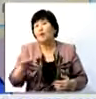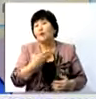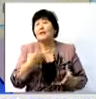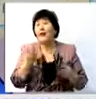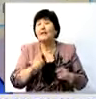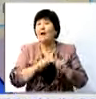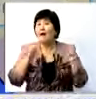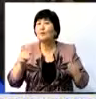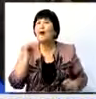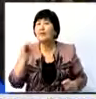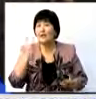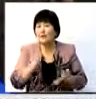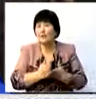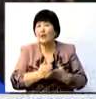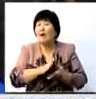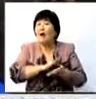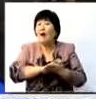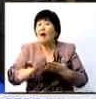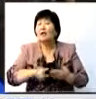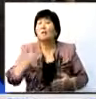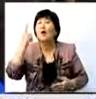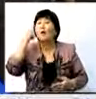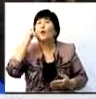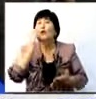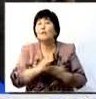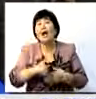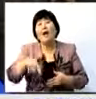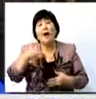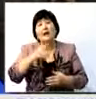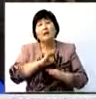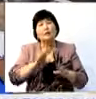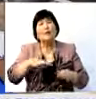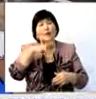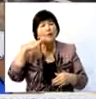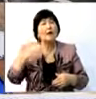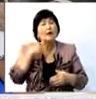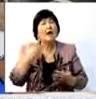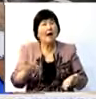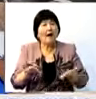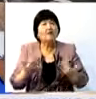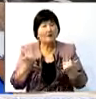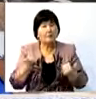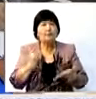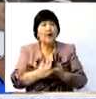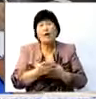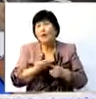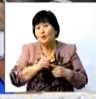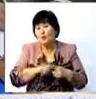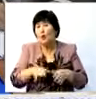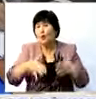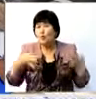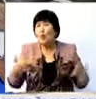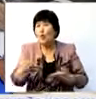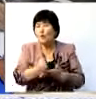әлі аршылмаған тарихымыз бар, ақталмаған ұлыларымыз бар, айтылмаған том-том ақиқатымыз бар. Сол мол